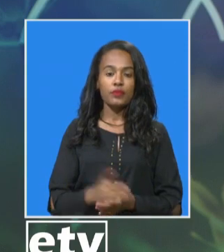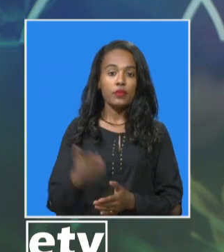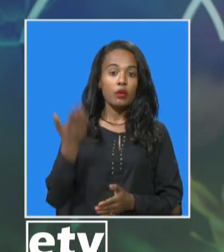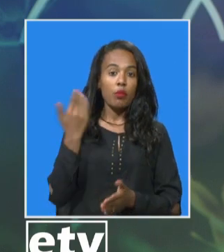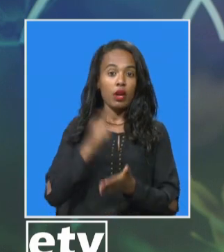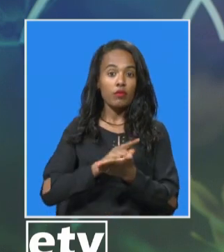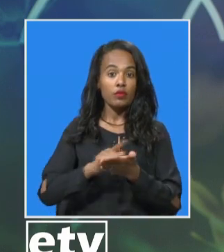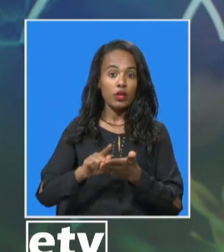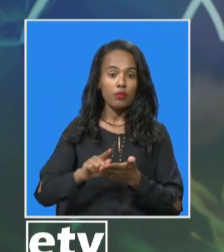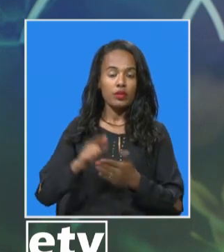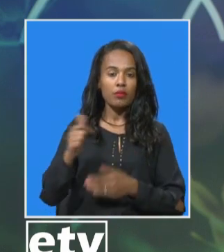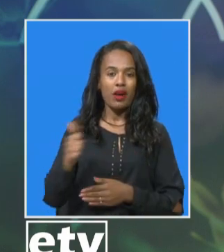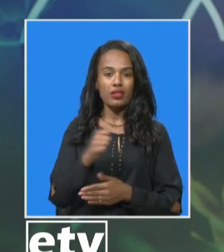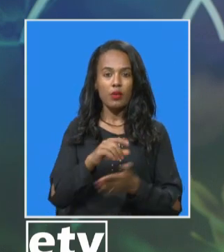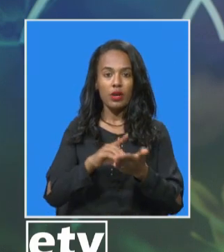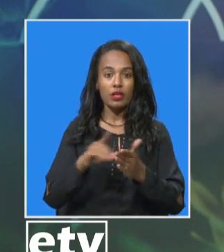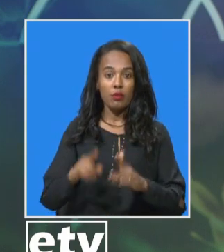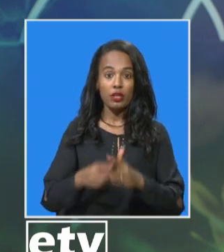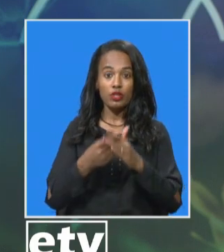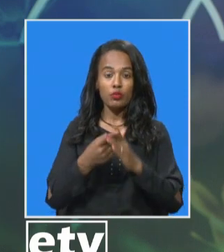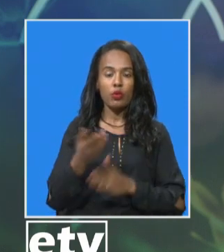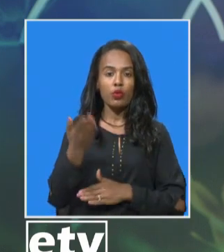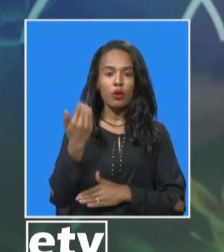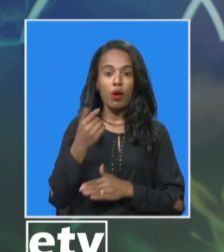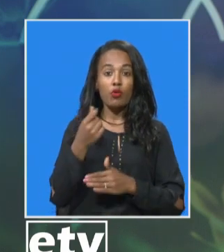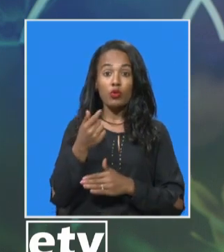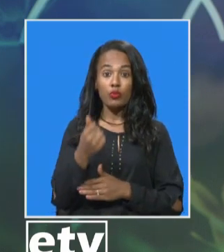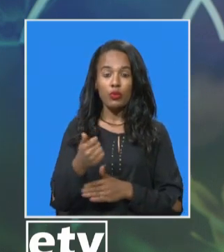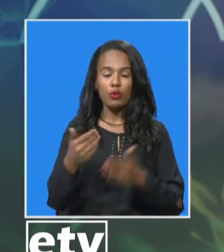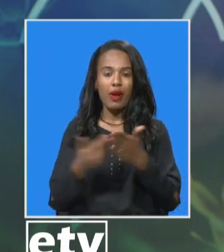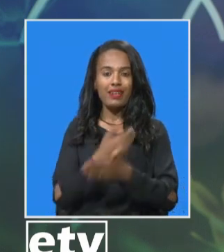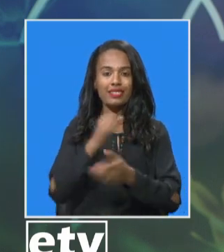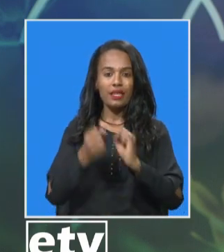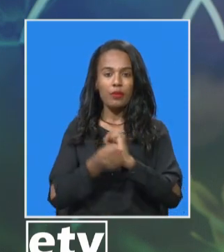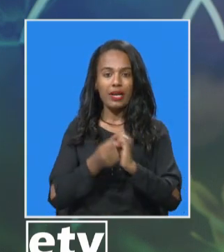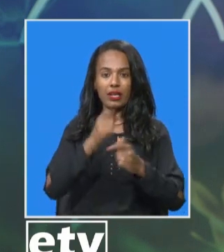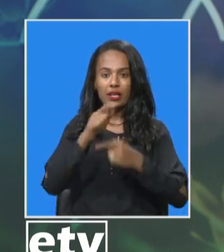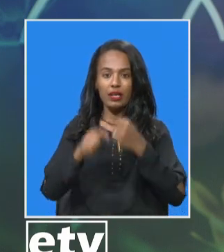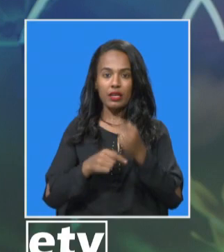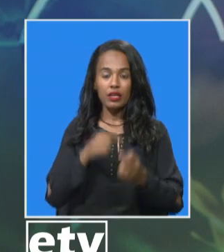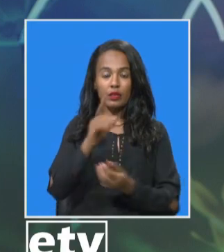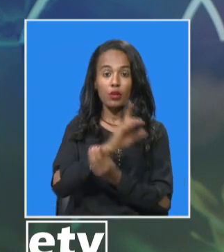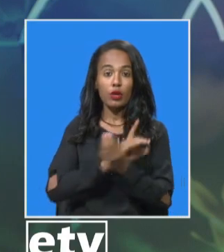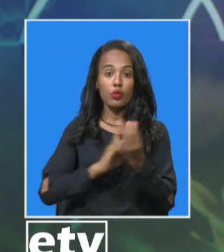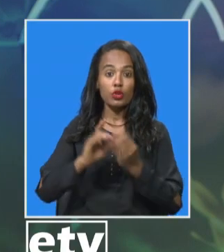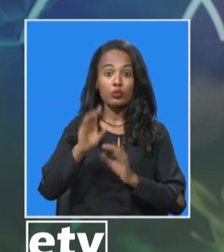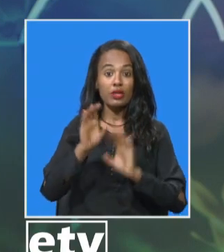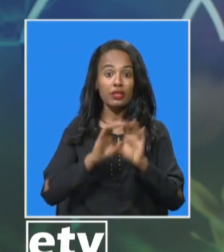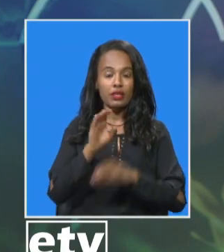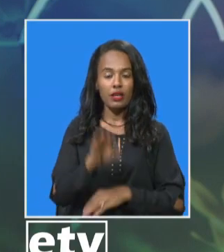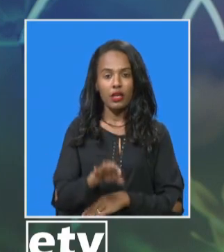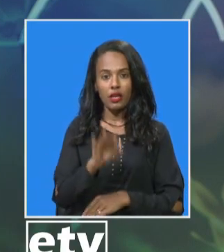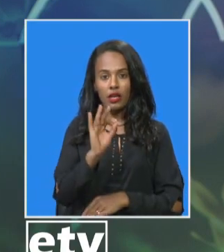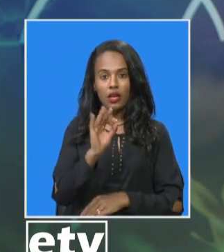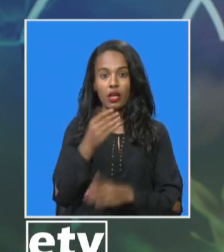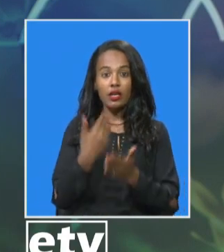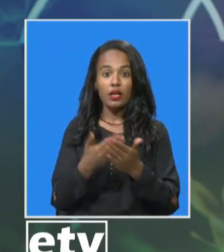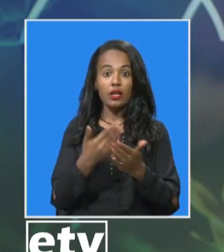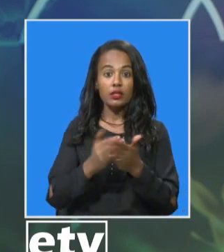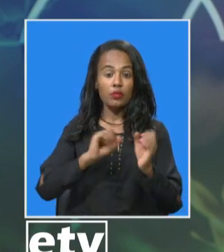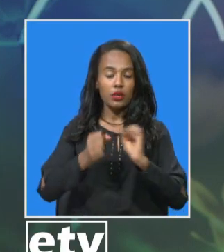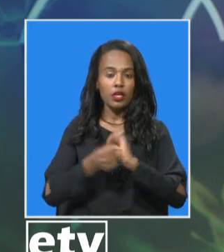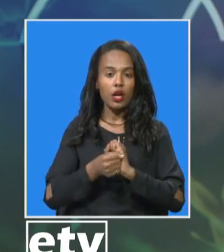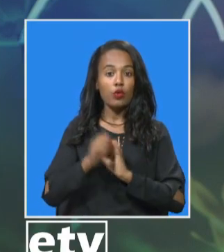ባለፈው ሳምንት በአዲስ አበባ ከተማ የተጀመረው ነባሩን የብር ኖት በአዲስ የመቀየር ሂደት በክልሎችም እየተከናወነ ይገኛል። የገንዘብ